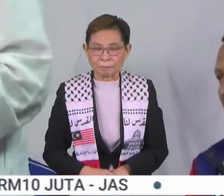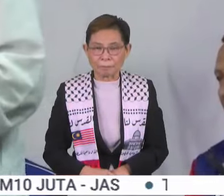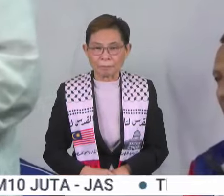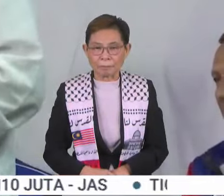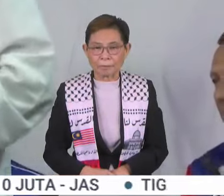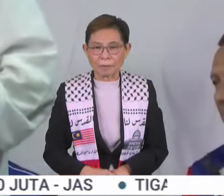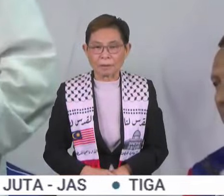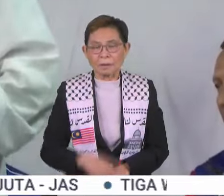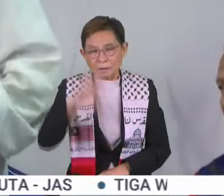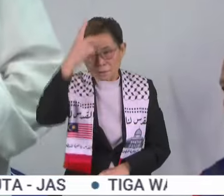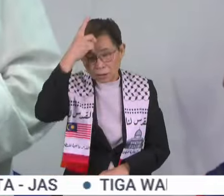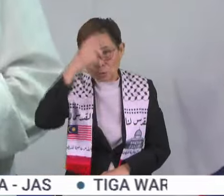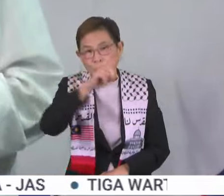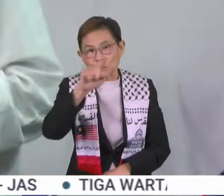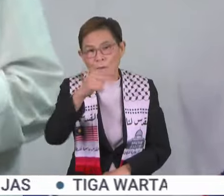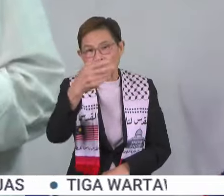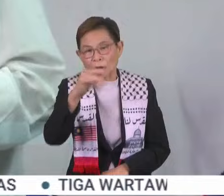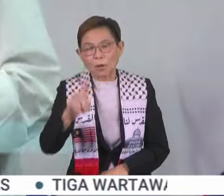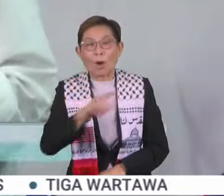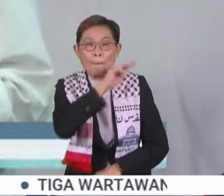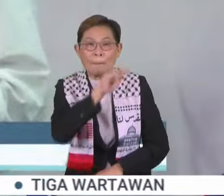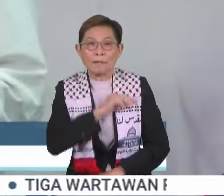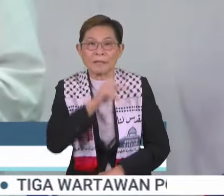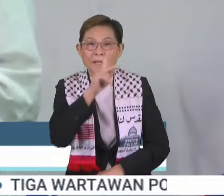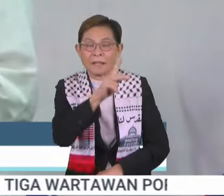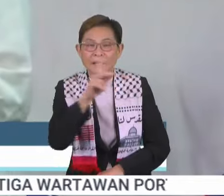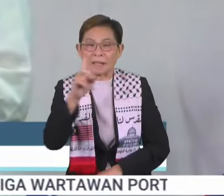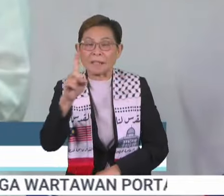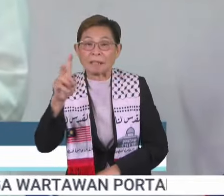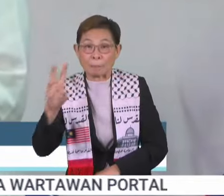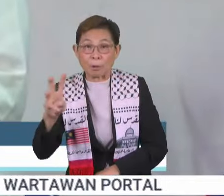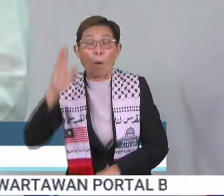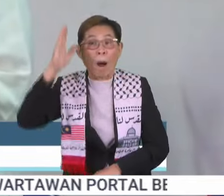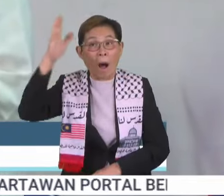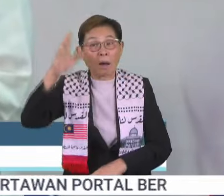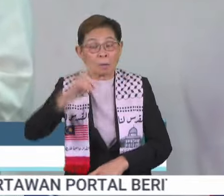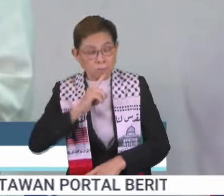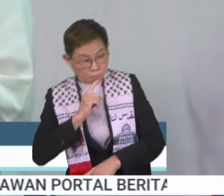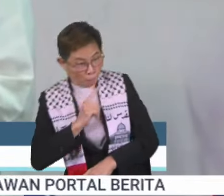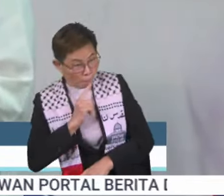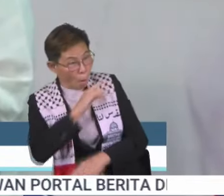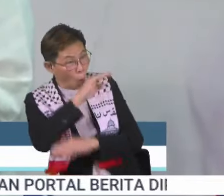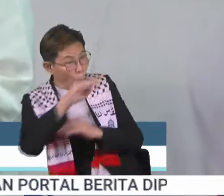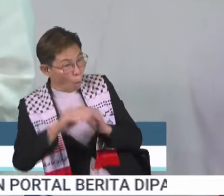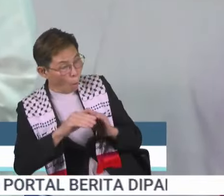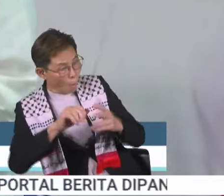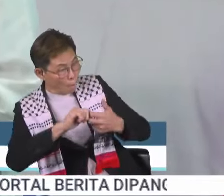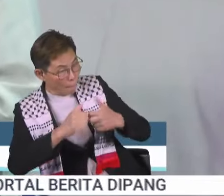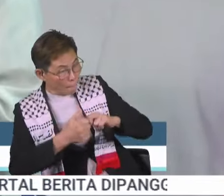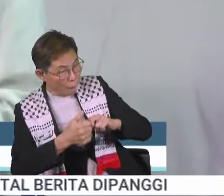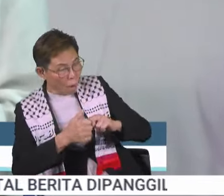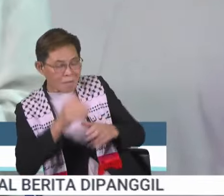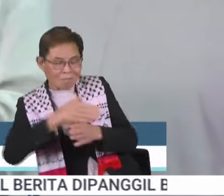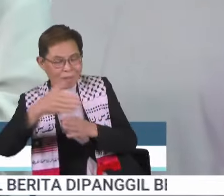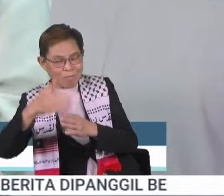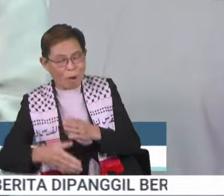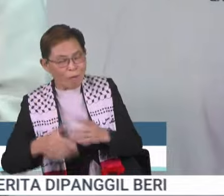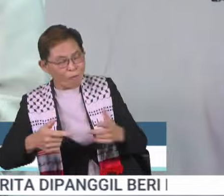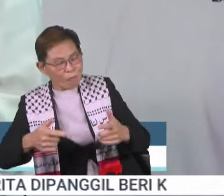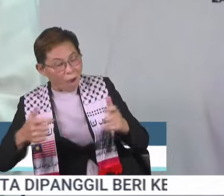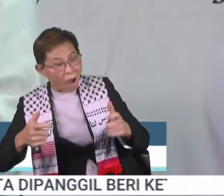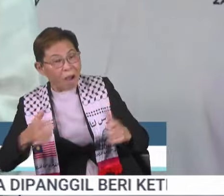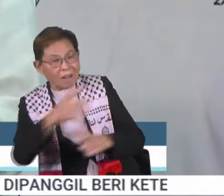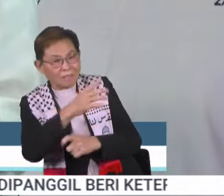Dalam pada itu, beliau yang juga Menteri Kemajuan Desa dan Wilayah akan memastikan segala permasalahan diselesaikan